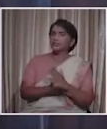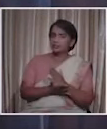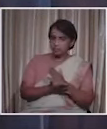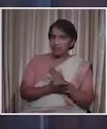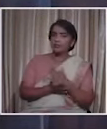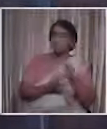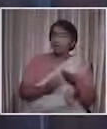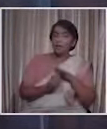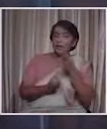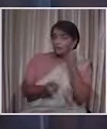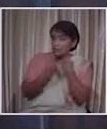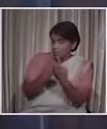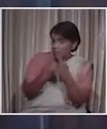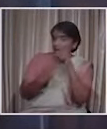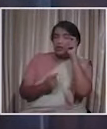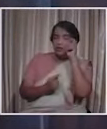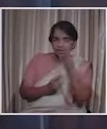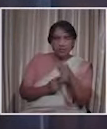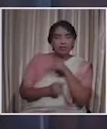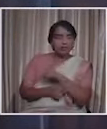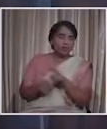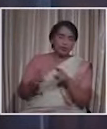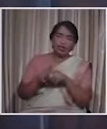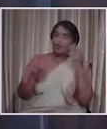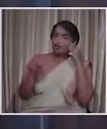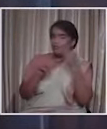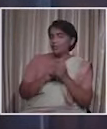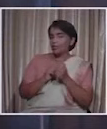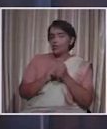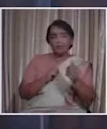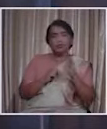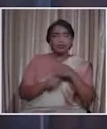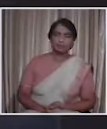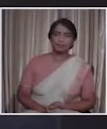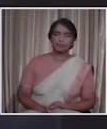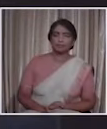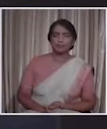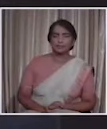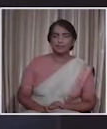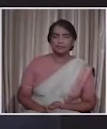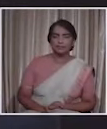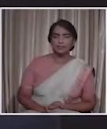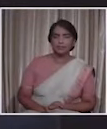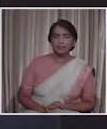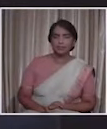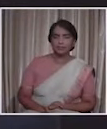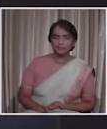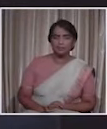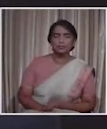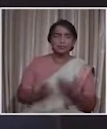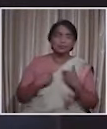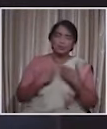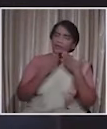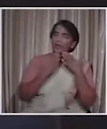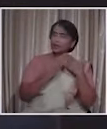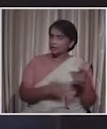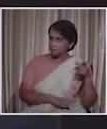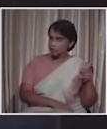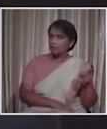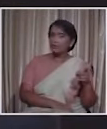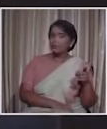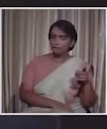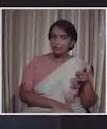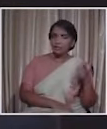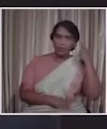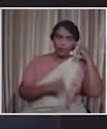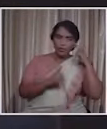කරලා පරීක්ෂණයක් පවත්වලා මේ පිළිබඳව කටයුතු කරන්න කියලා මම ඉල්ලීම කරන්නේ. Thankful for honorable member to bring this to my